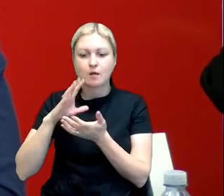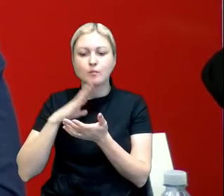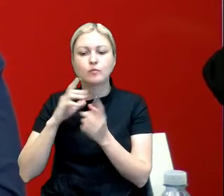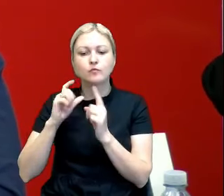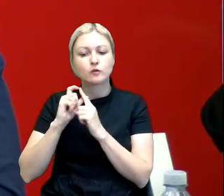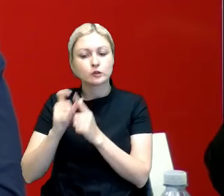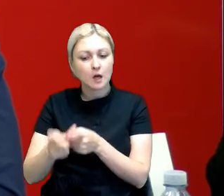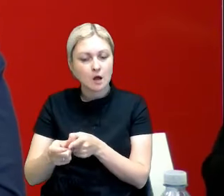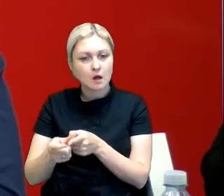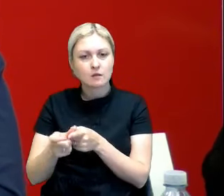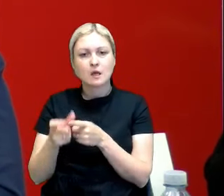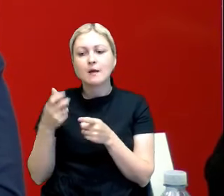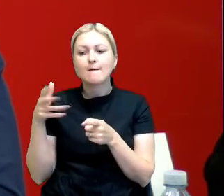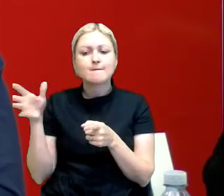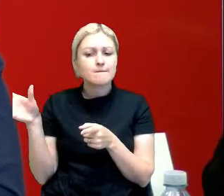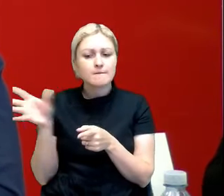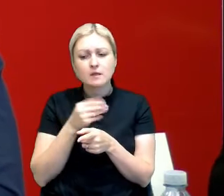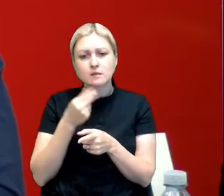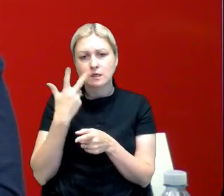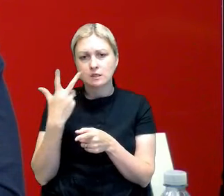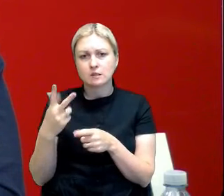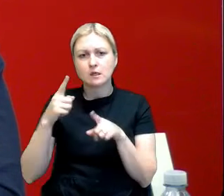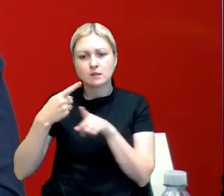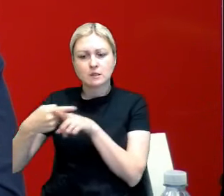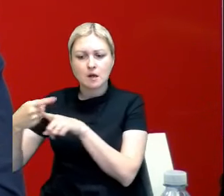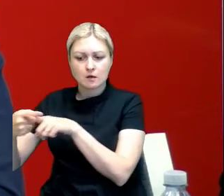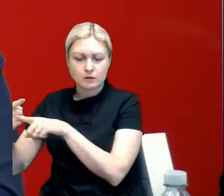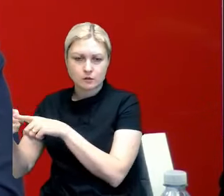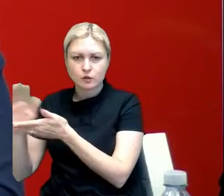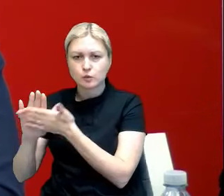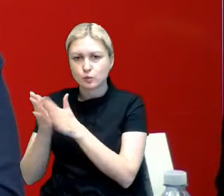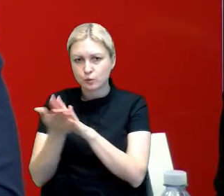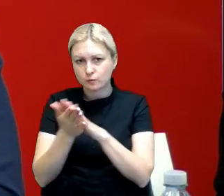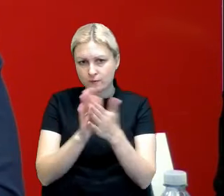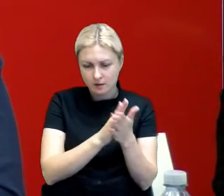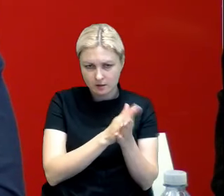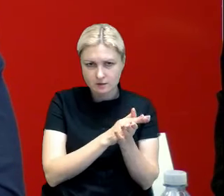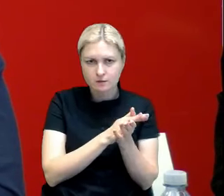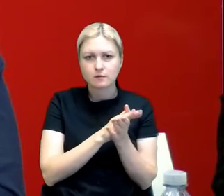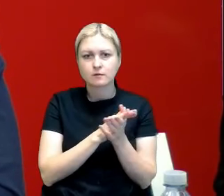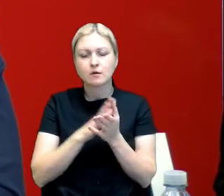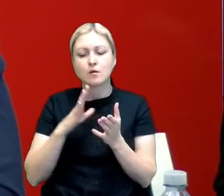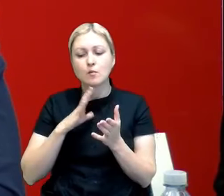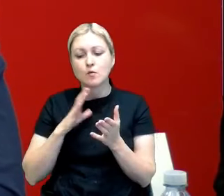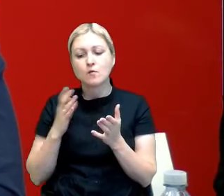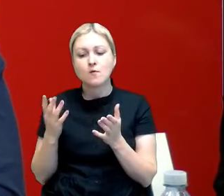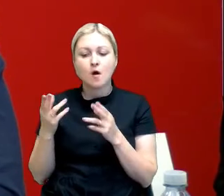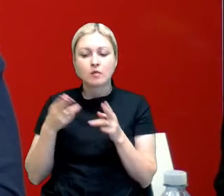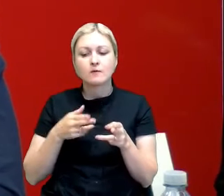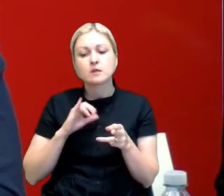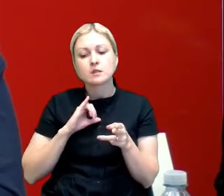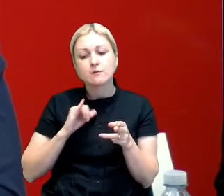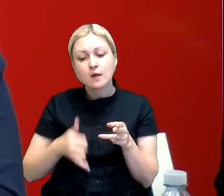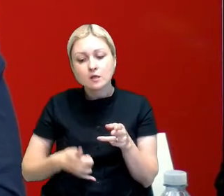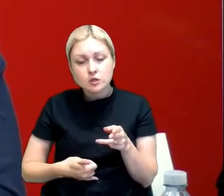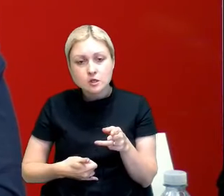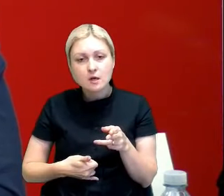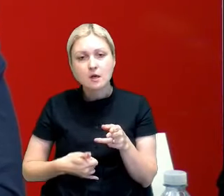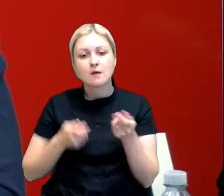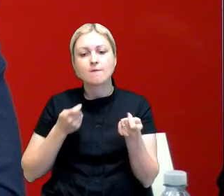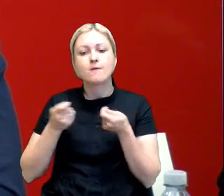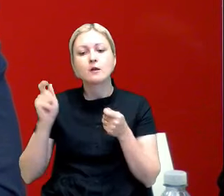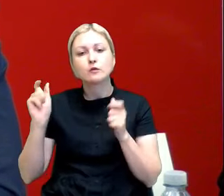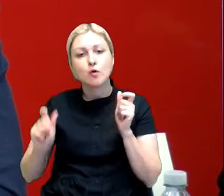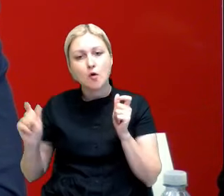visos trys sankryžos a lankantis garbingiem svečiam iš iš tų laikų v vadovų